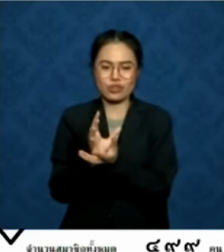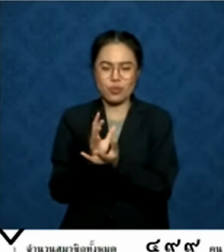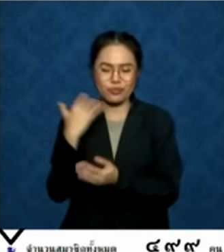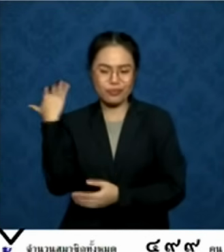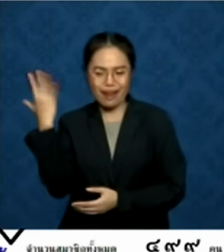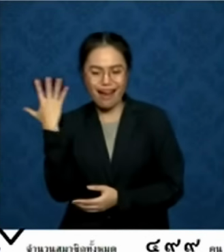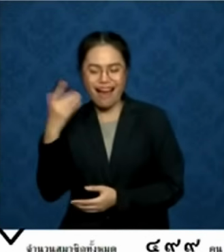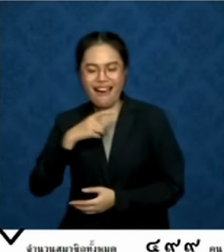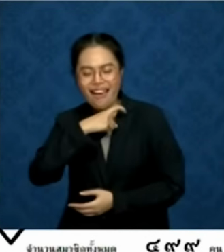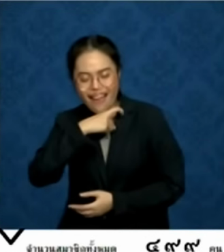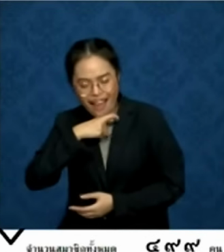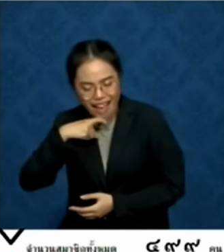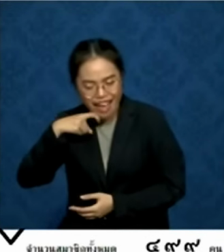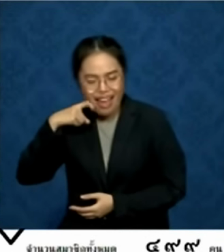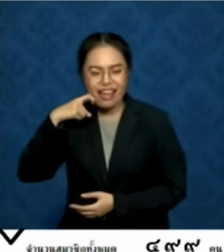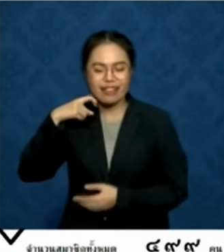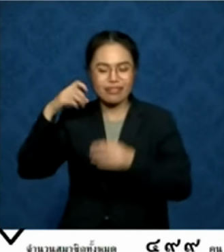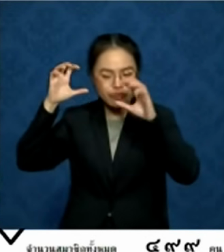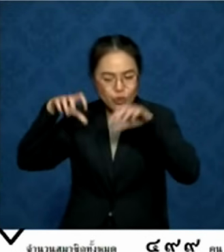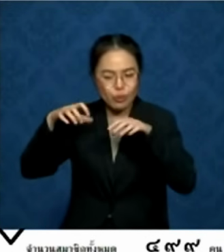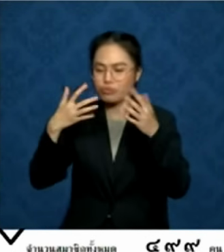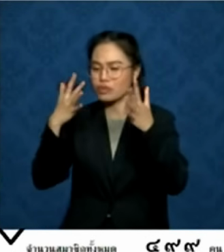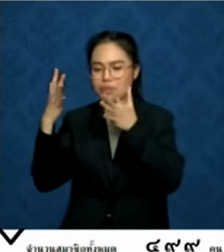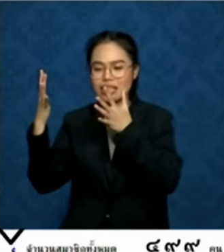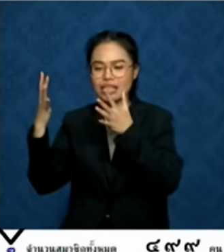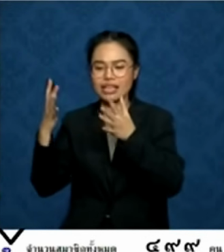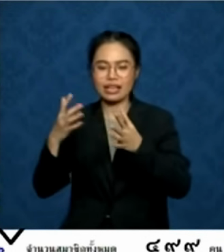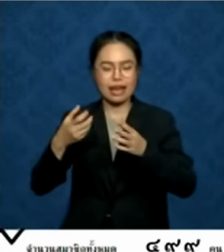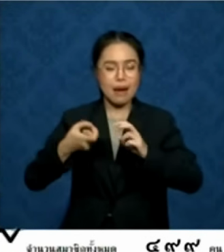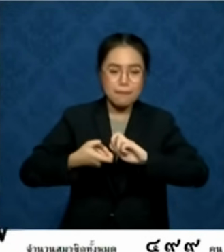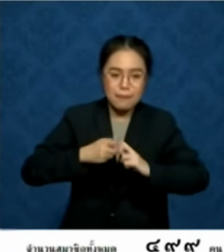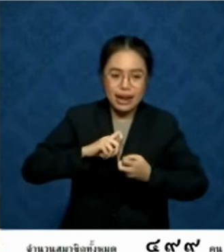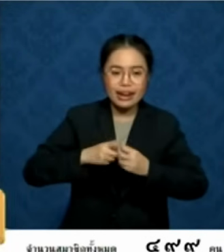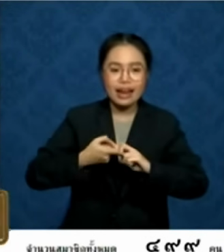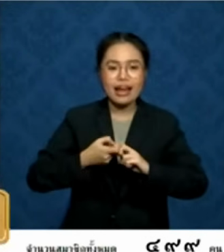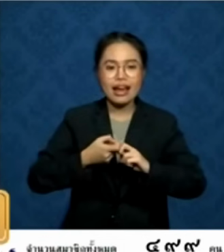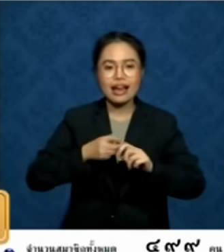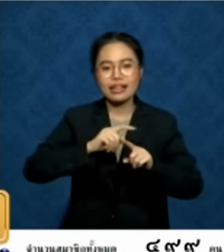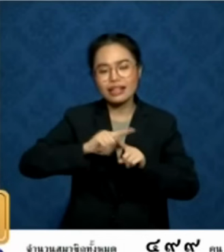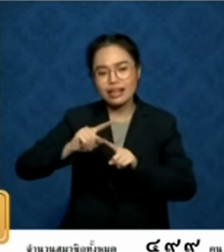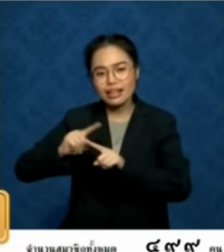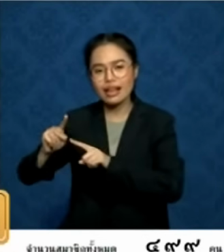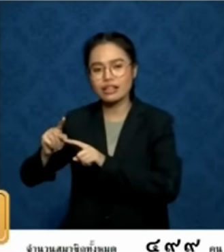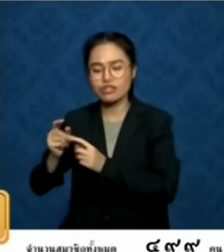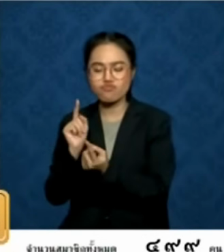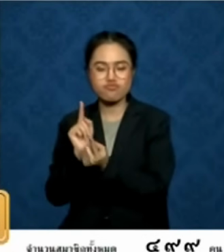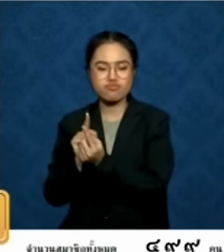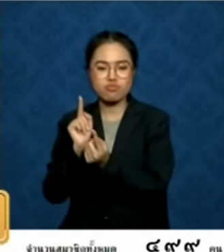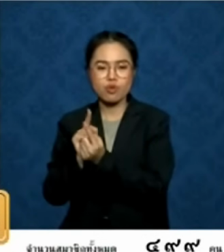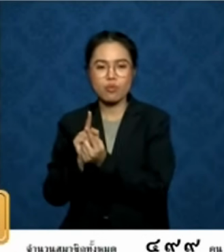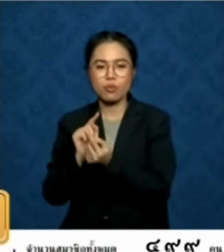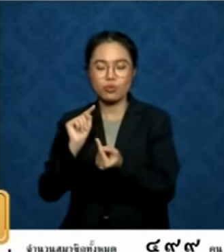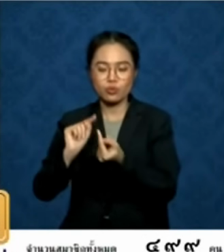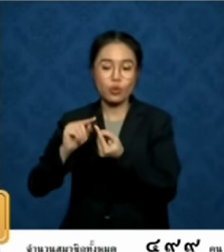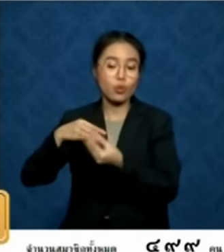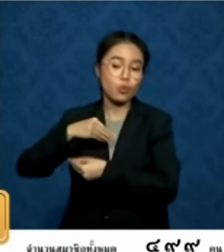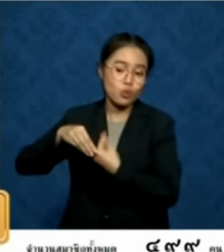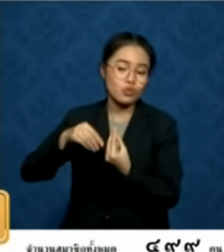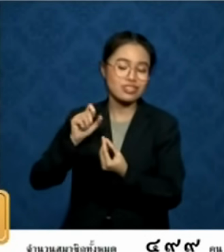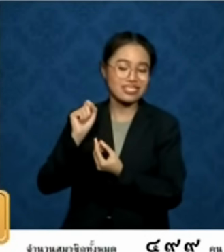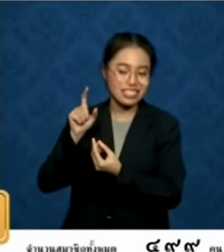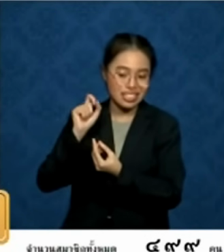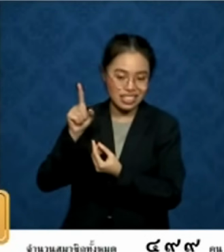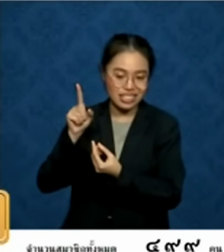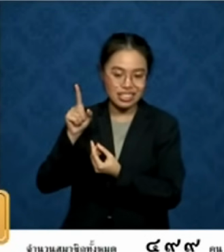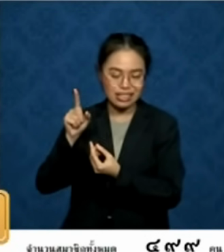ผลผลิตภาคการเกษตรความเสี่ยงจากการชะลอตัวมากกว่าที่คาดการของเศรษฐกิจและปริ